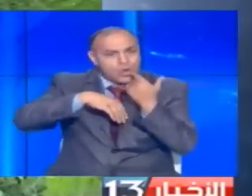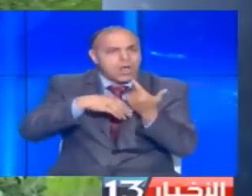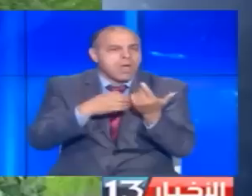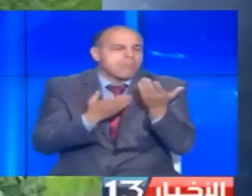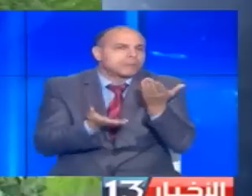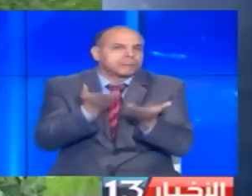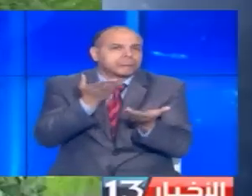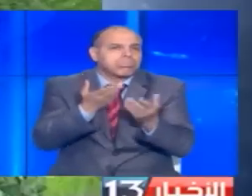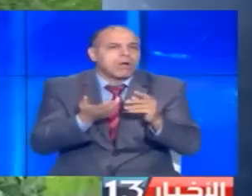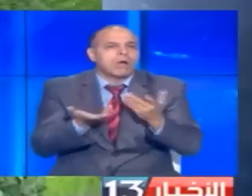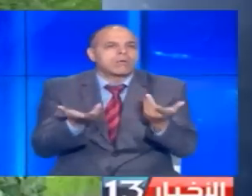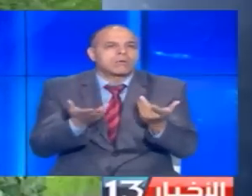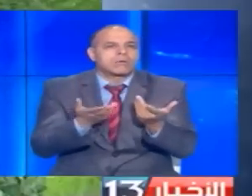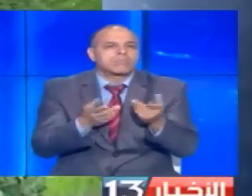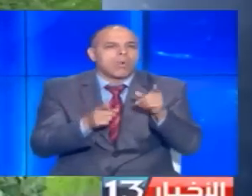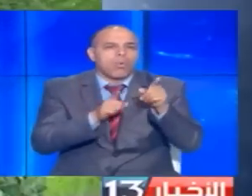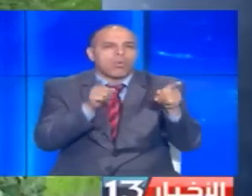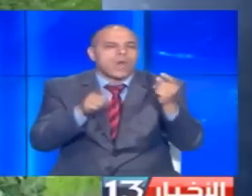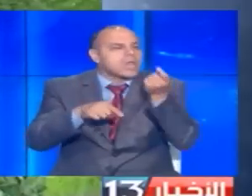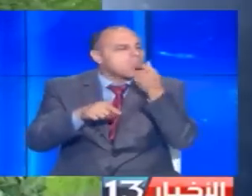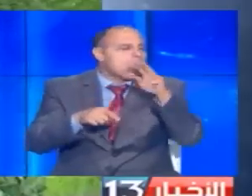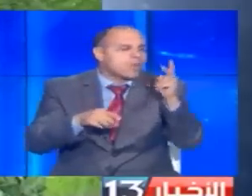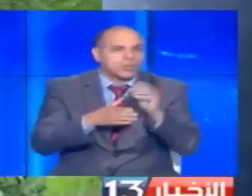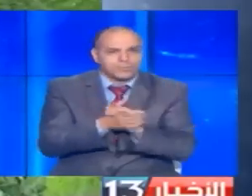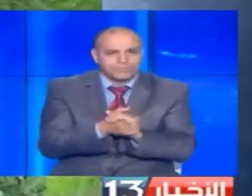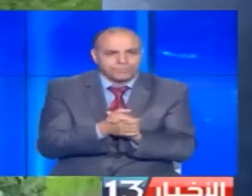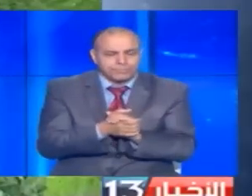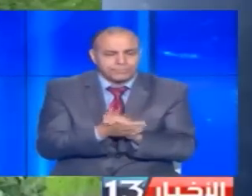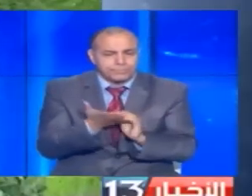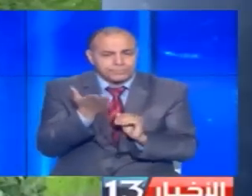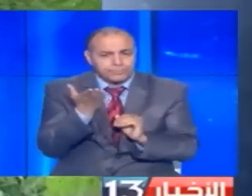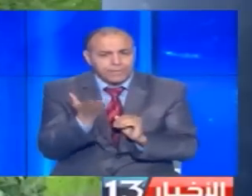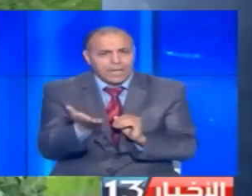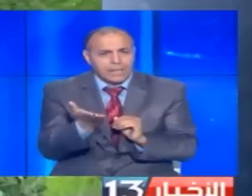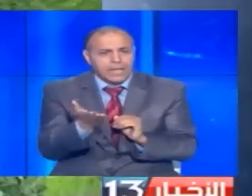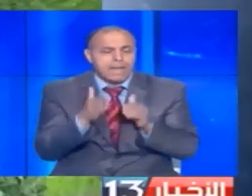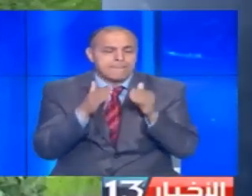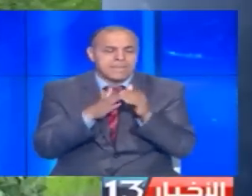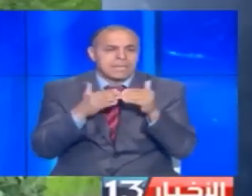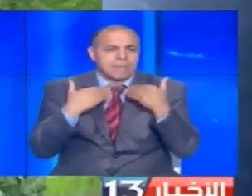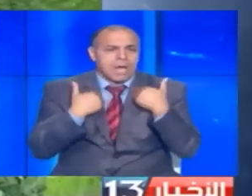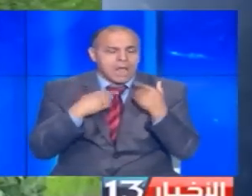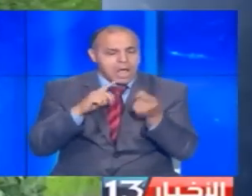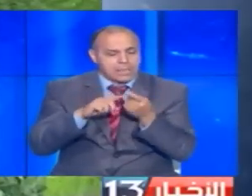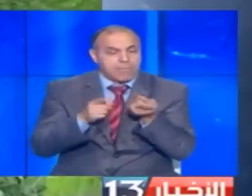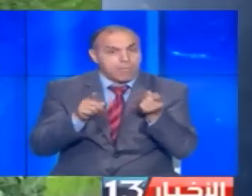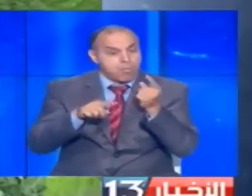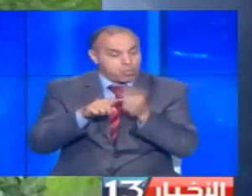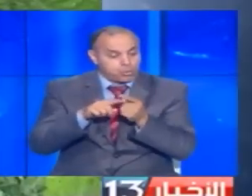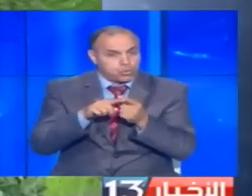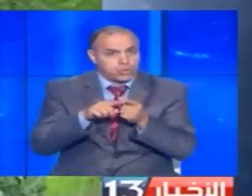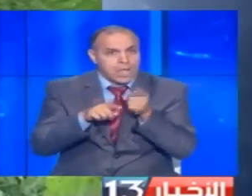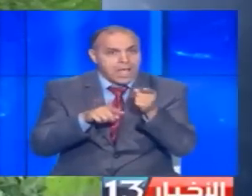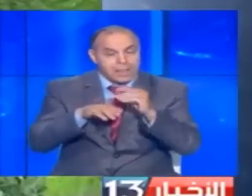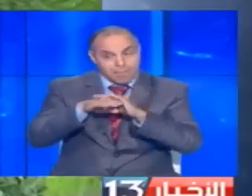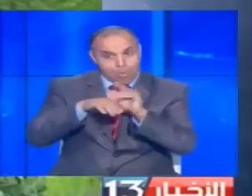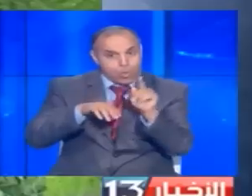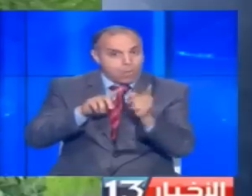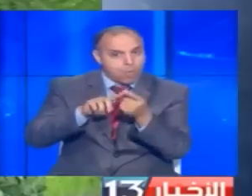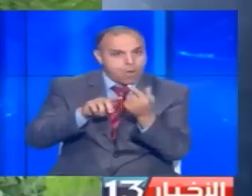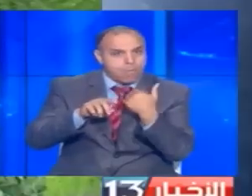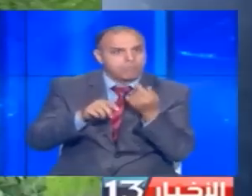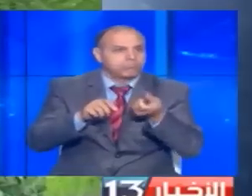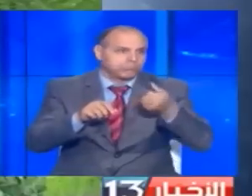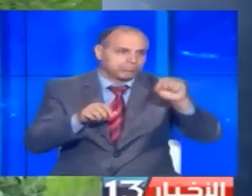نقارنها بمختلف التوجهات العلاجية الأخرى. ستكون من ضمن مطالبنا اهتموا أيضا بهذا المجال لأنه